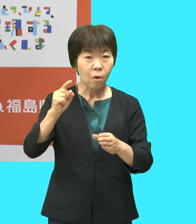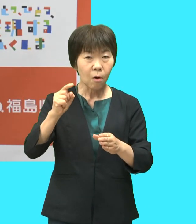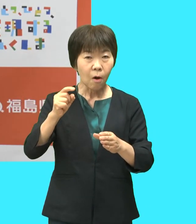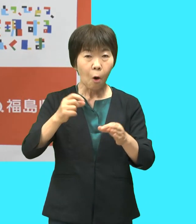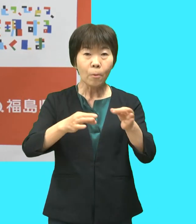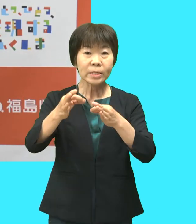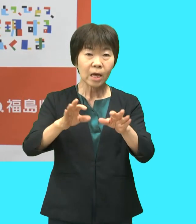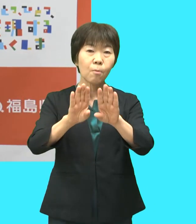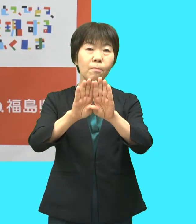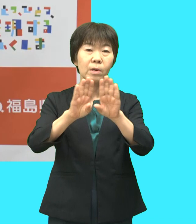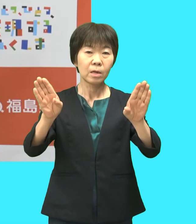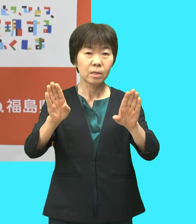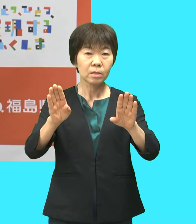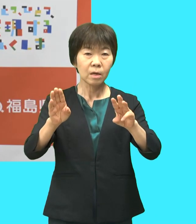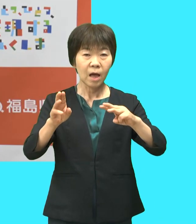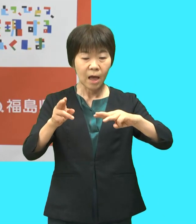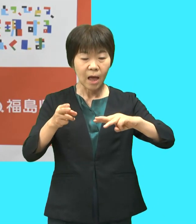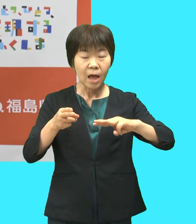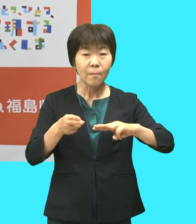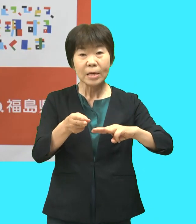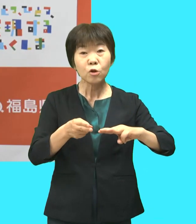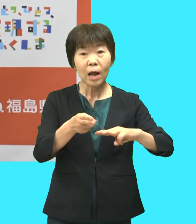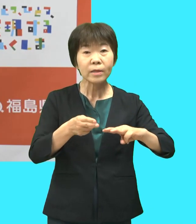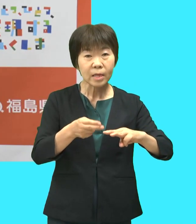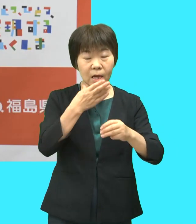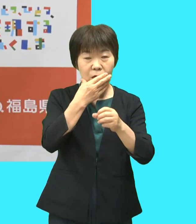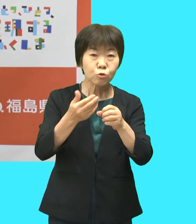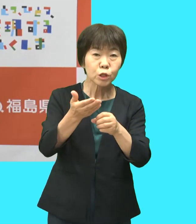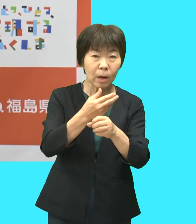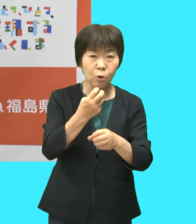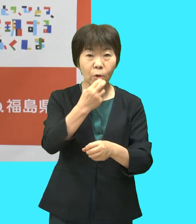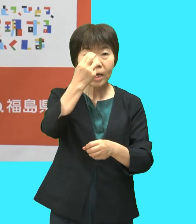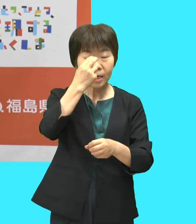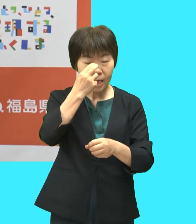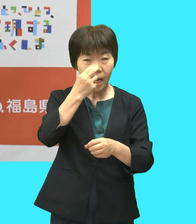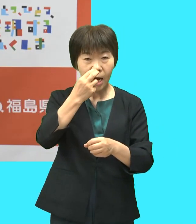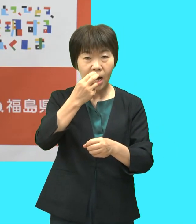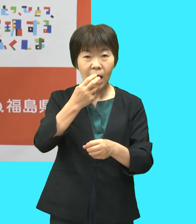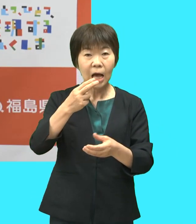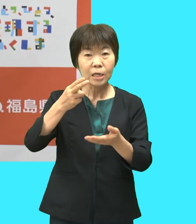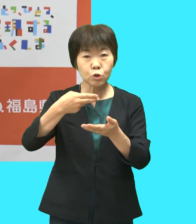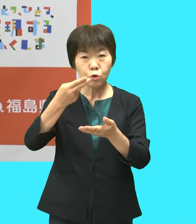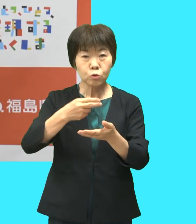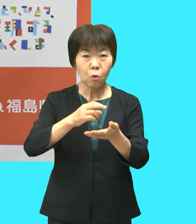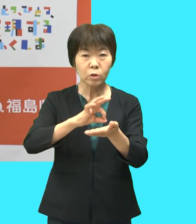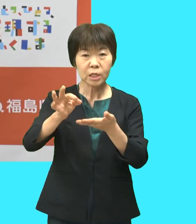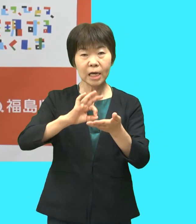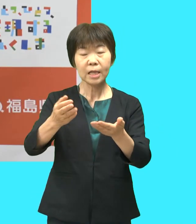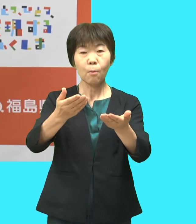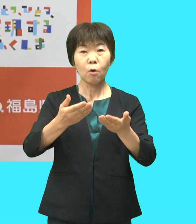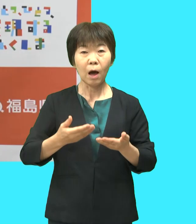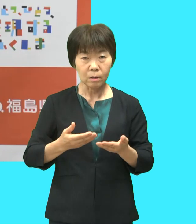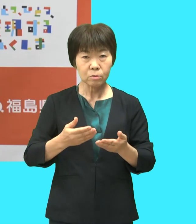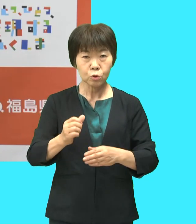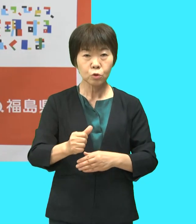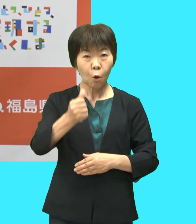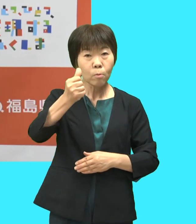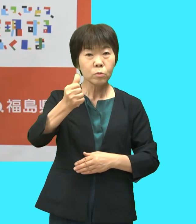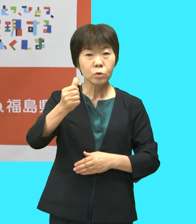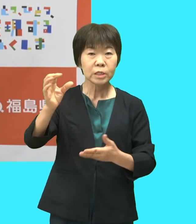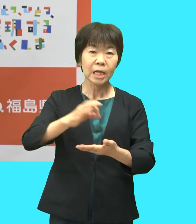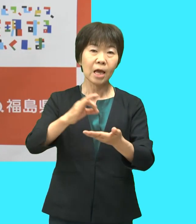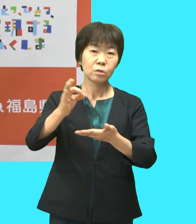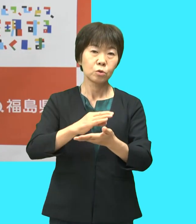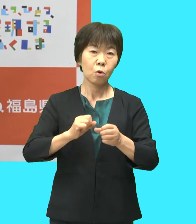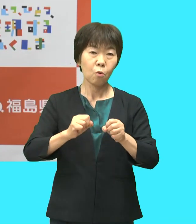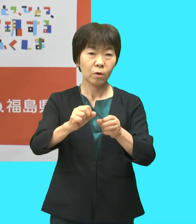り、レストラン等で福島のお酒あるいは食を扱っていただくというトップセールスを行ってきました